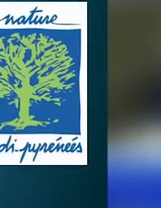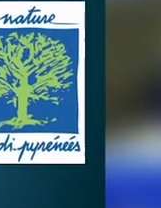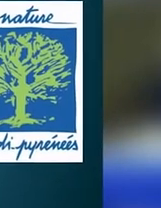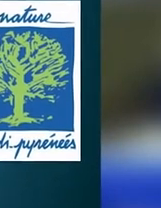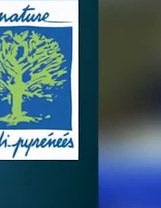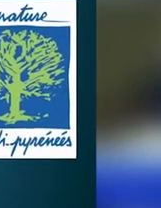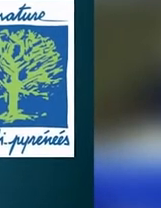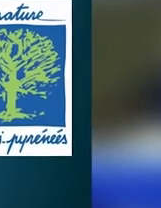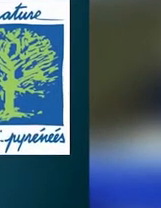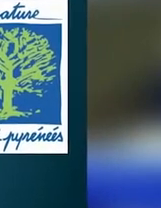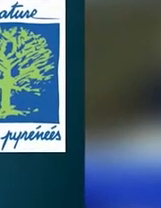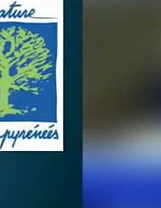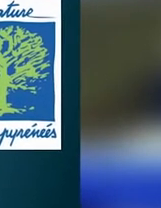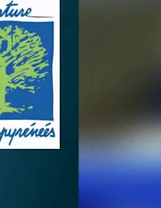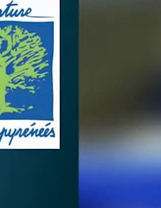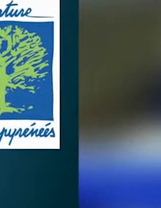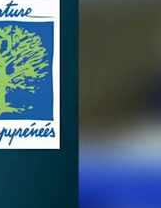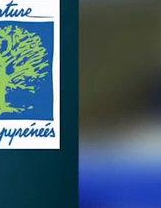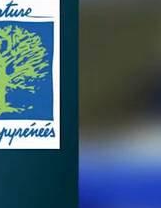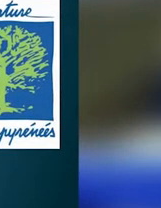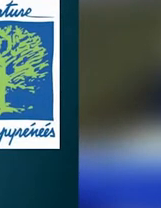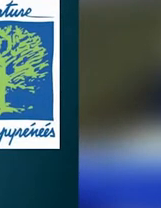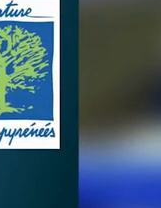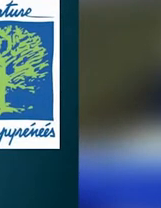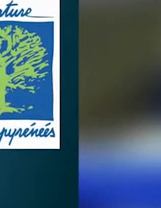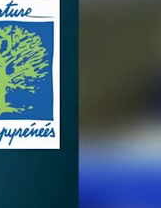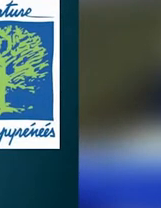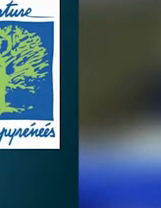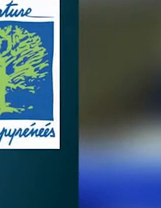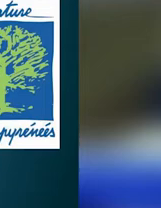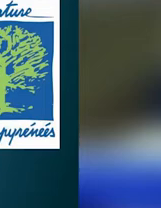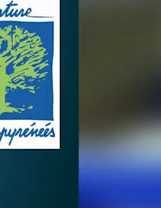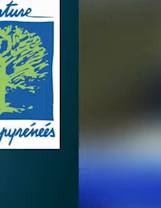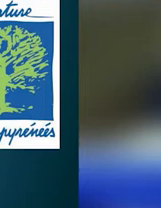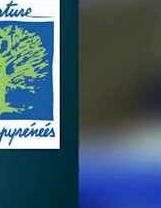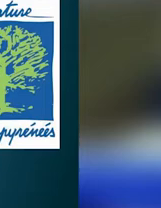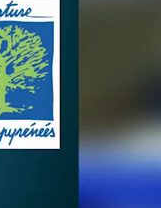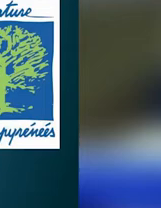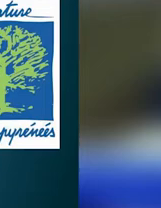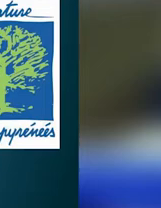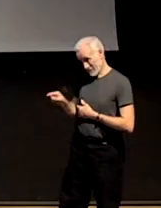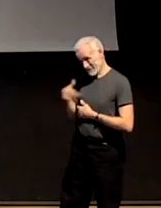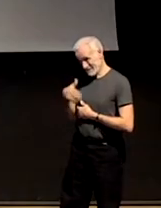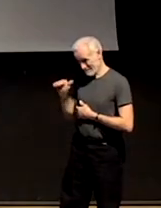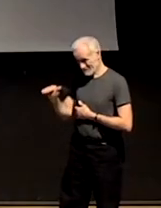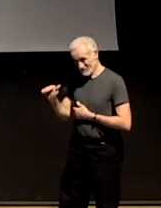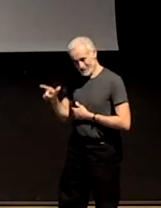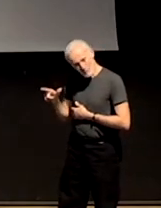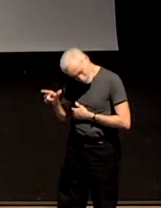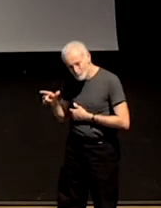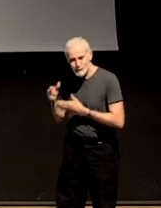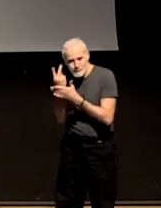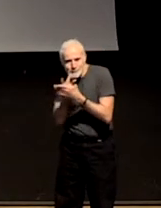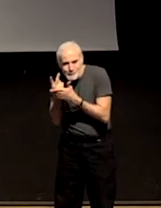beaux dessins nature en aquarelle et autres voilà donc j'ai contacté et gentiment il m'a permis de mettre en première page 7